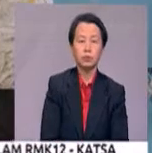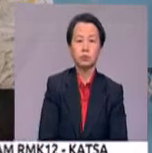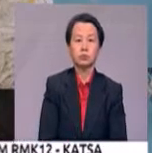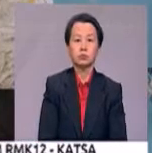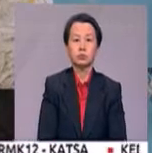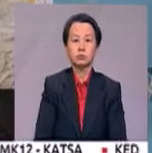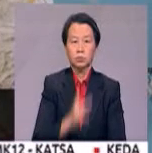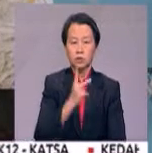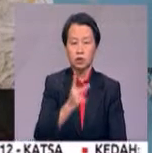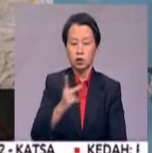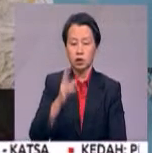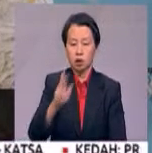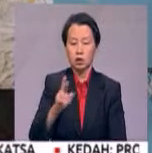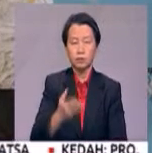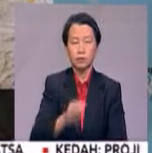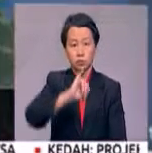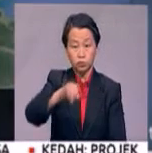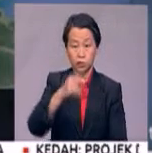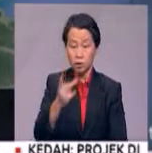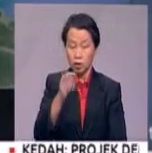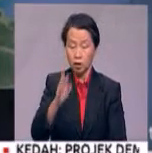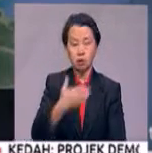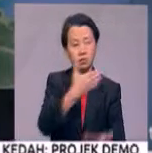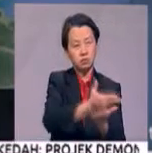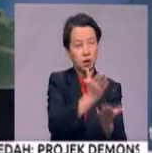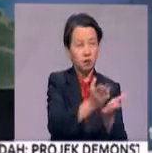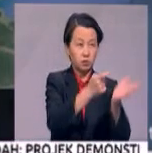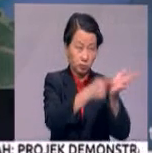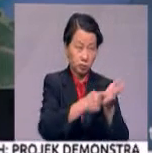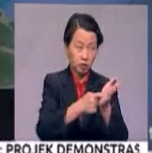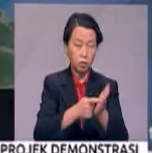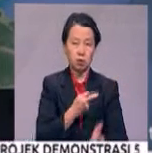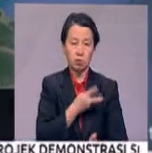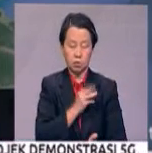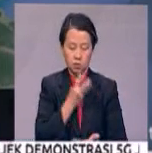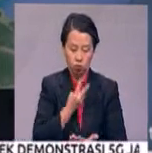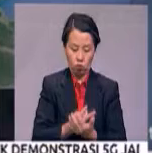Sementara itu, KKR turut mencadangkan bajet yang diperlukan kepada Kementerian